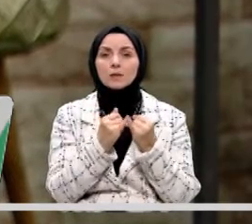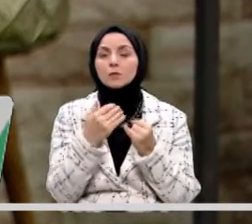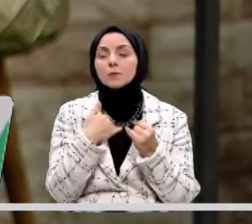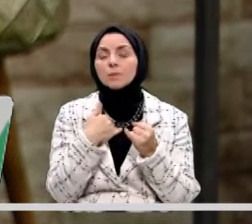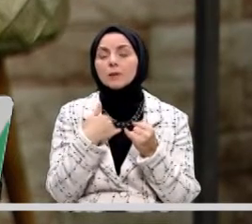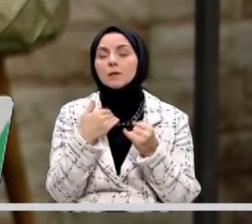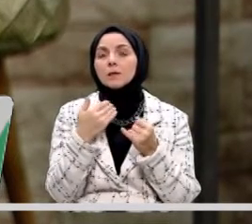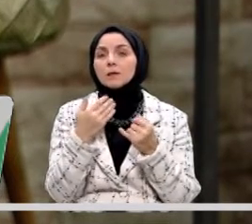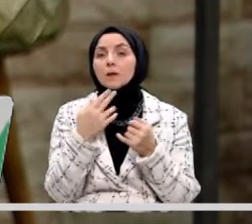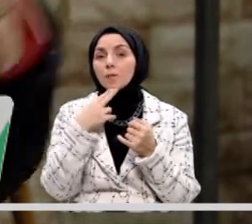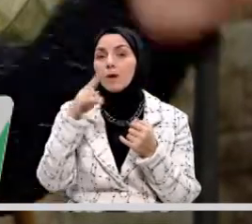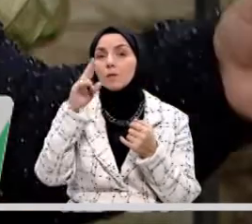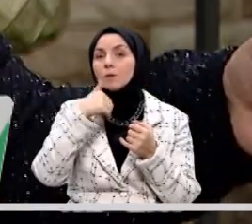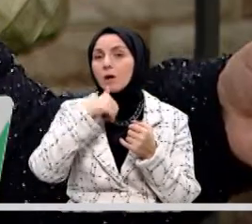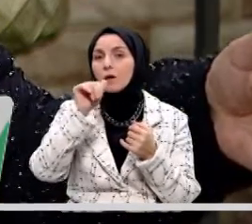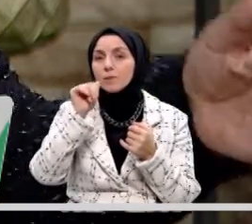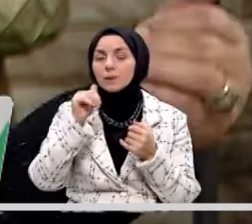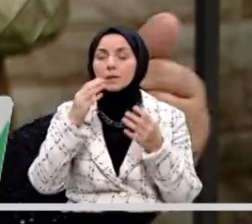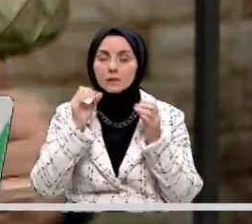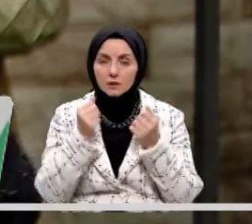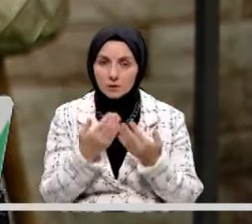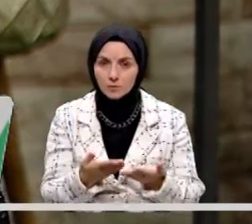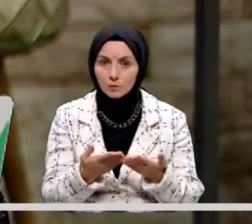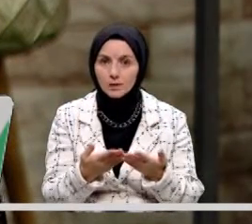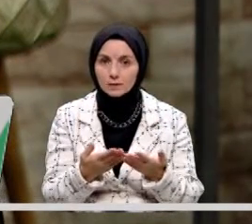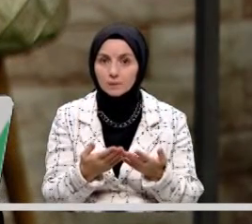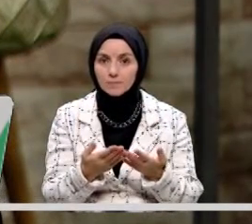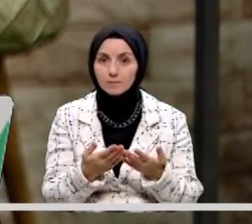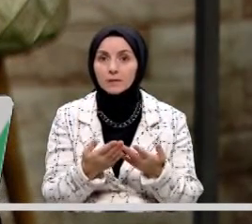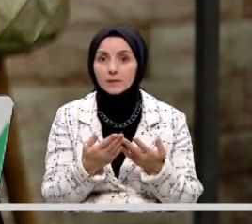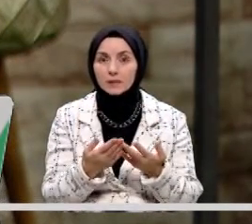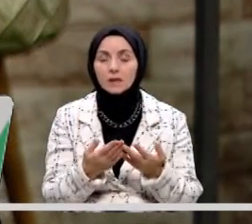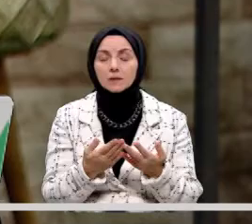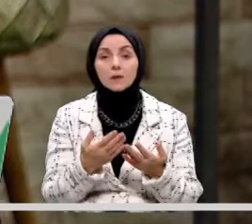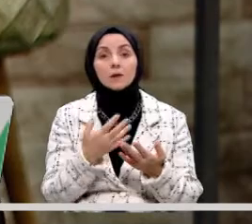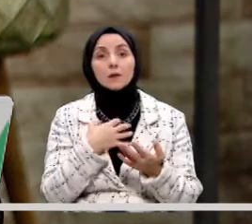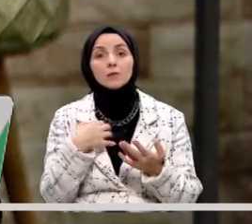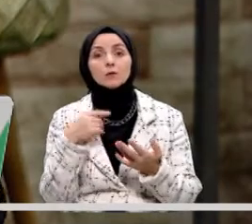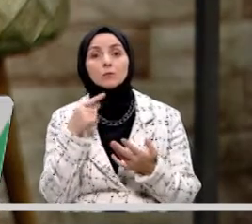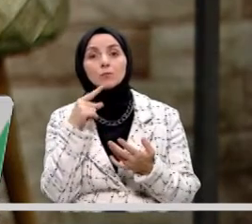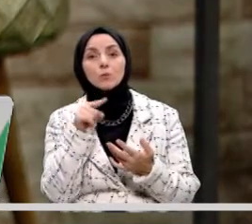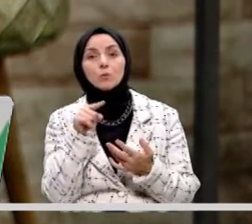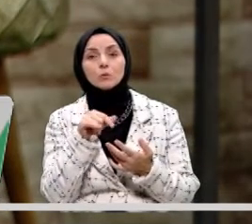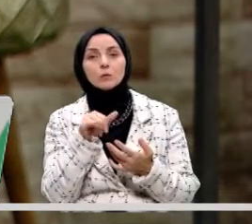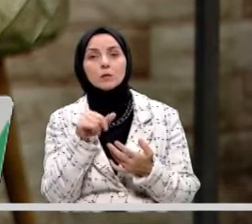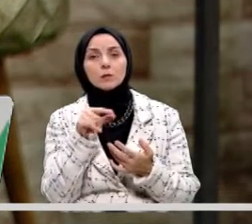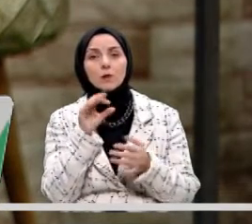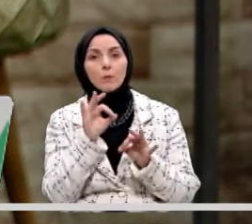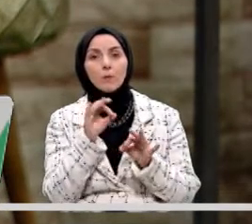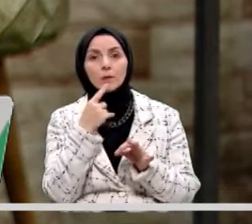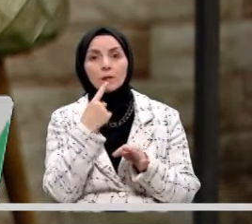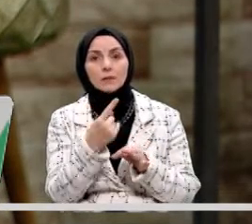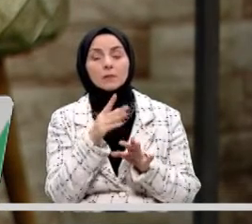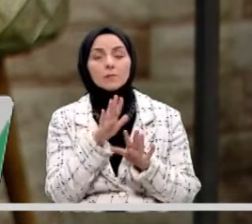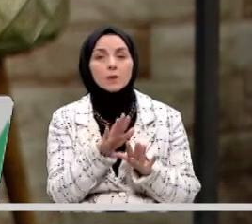dinleyecek mi dinledi Tamam şimdi gelirim öbür tarafa içeriye anneciğim ben öyle dedim Onun yanında ama bak şimdi o küçük ya senin